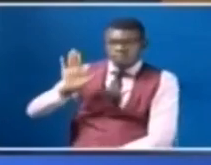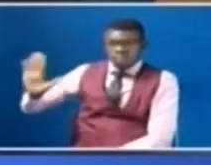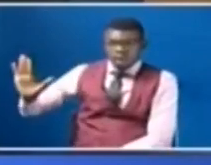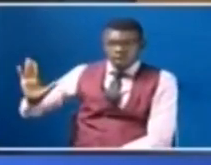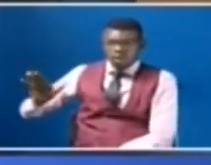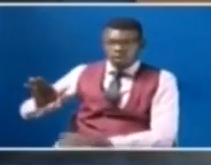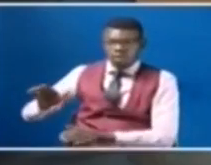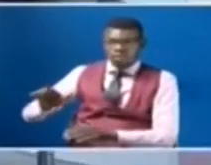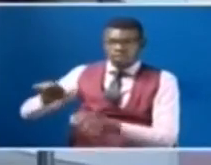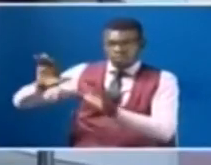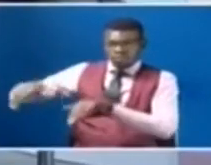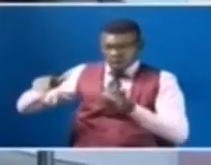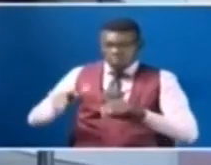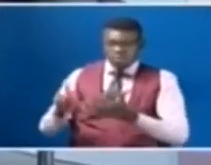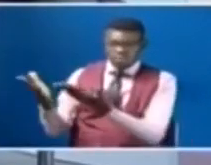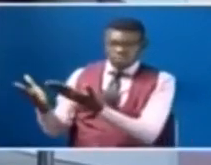kwa mashamba.